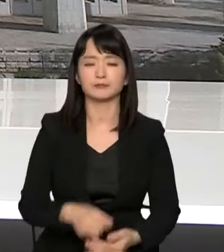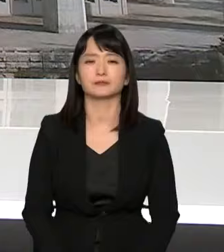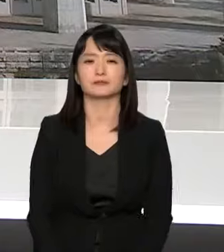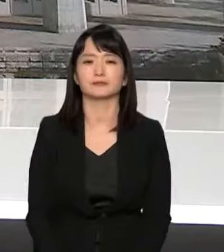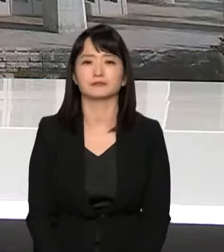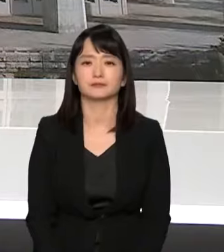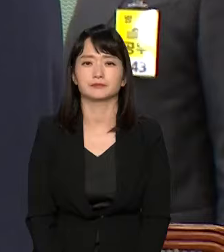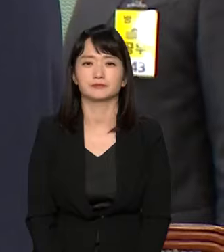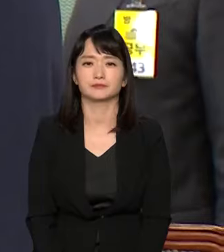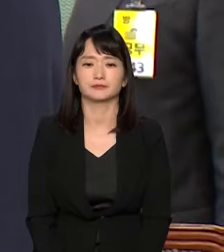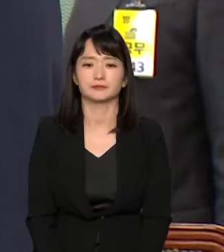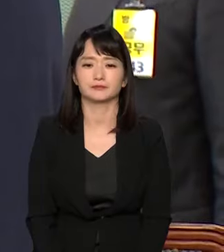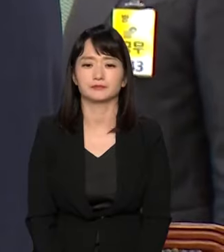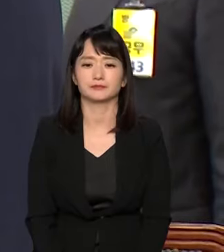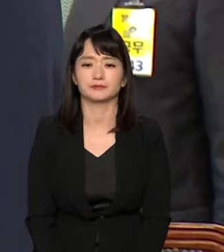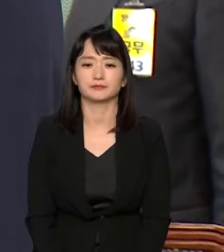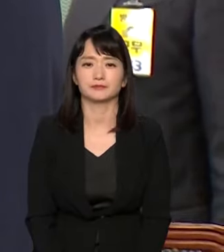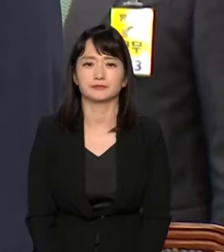기자입니다.